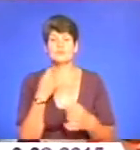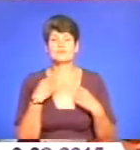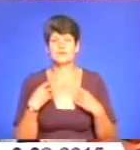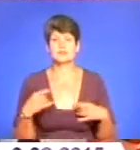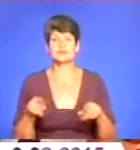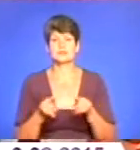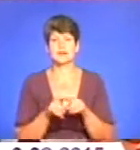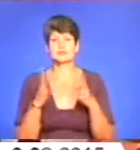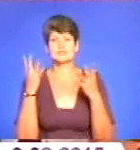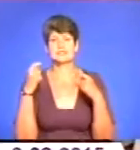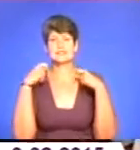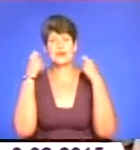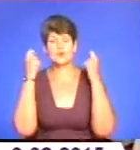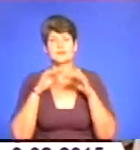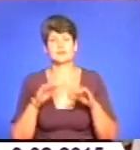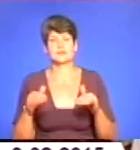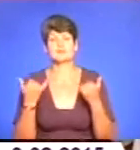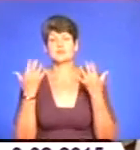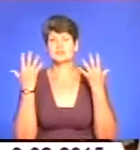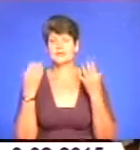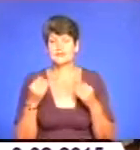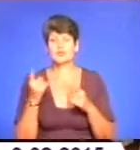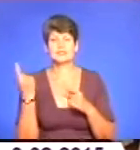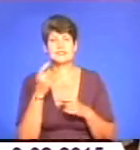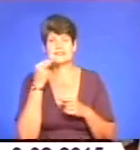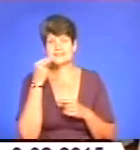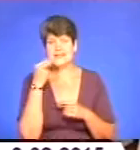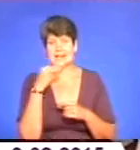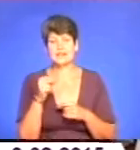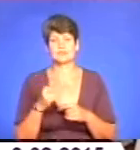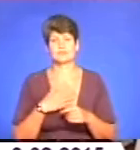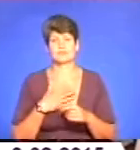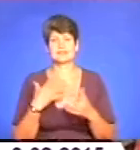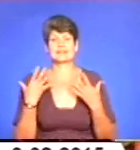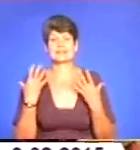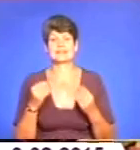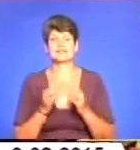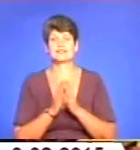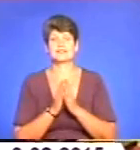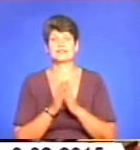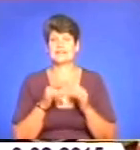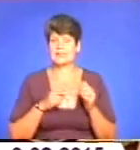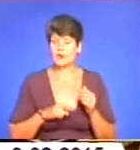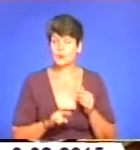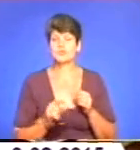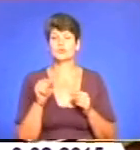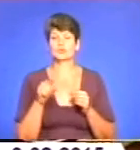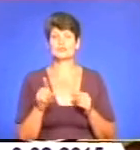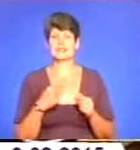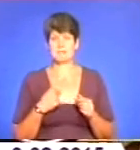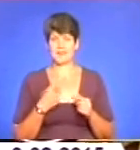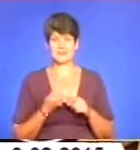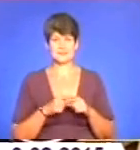дні народження учнів. Сьогоднішній день є один з найкращих моїх днів народження, тому що це все було для мене